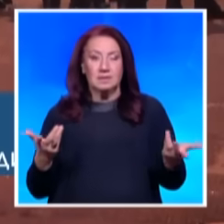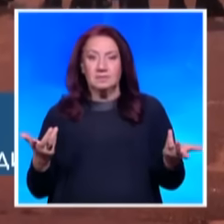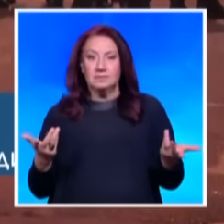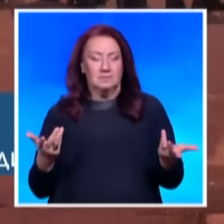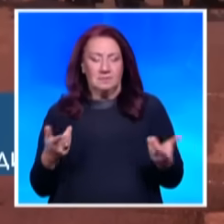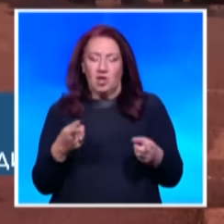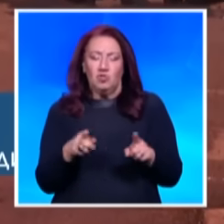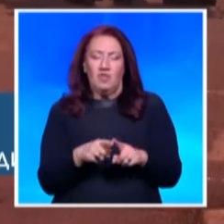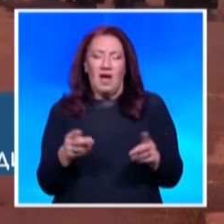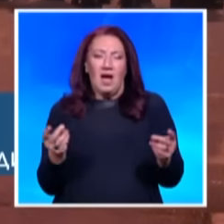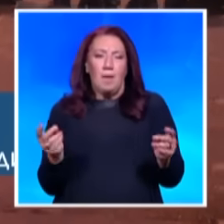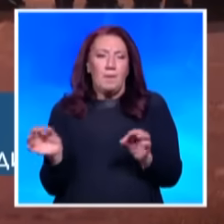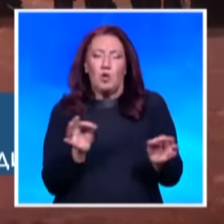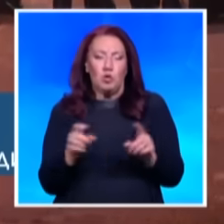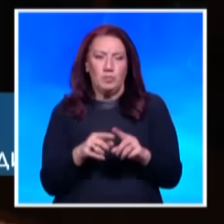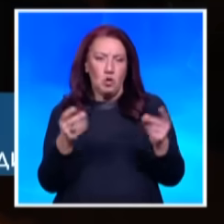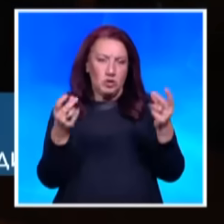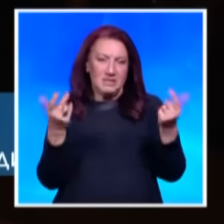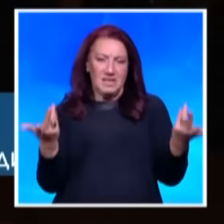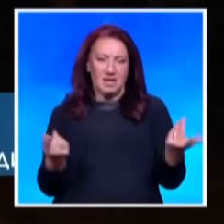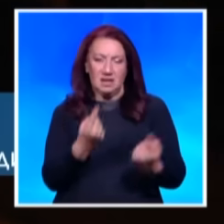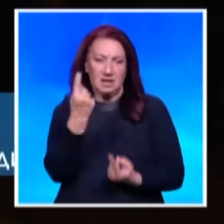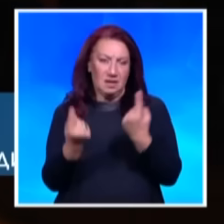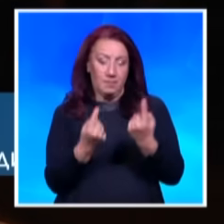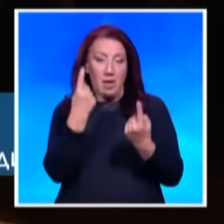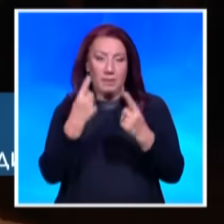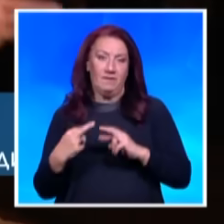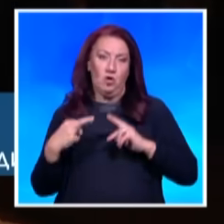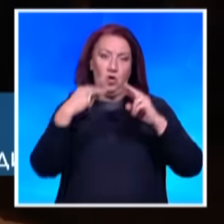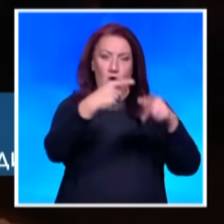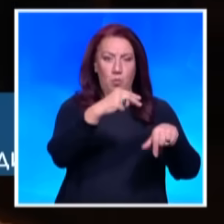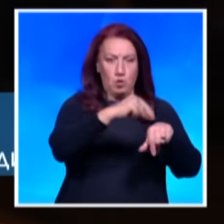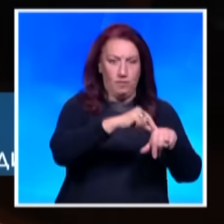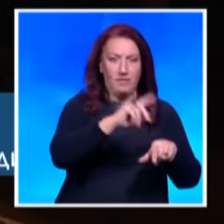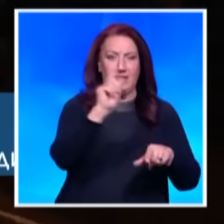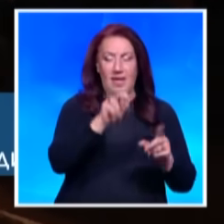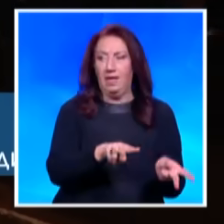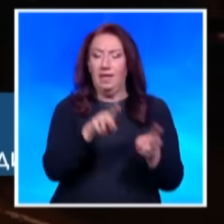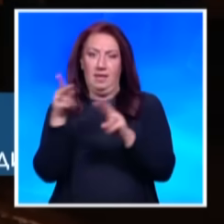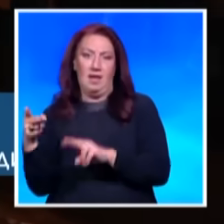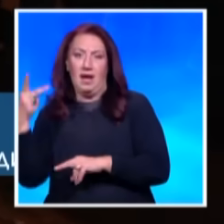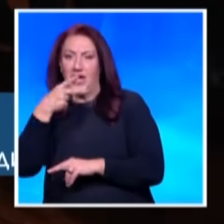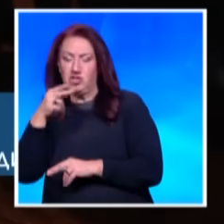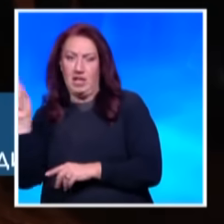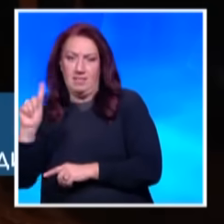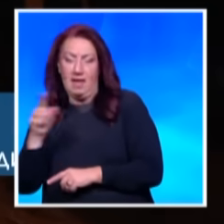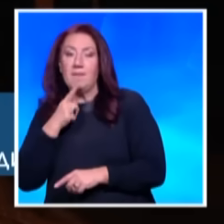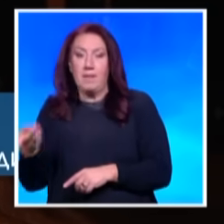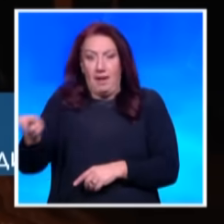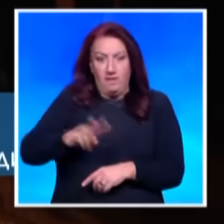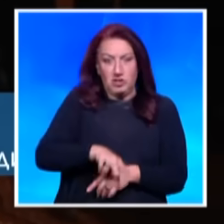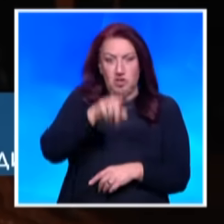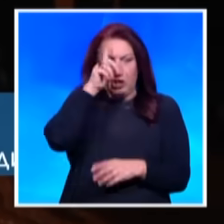Този цирк, който се разигра, преместването на матча първо в Пловдив, след това в Кърджали, след това отново връщането му тук. Затварянето за без фенове